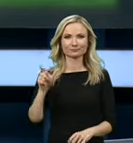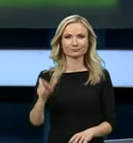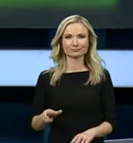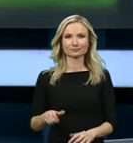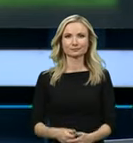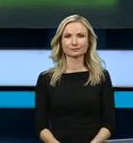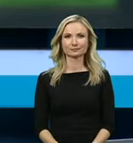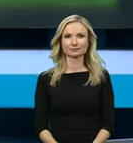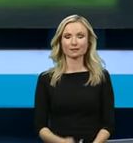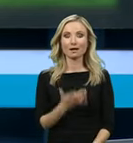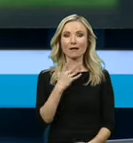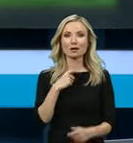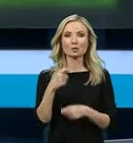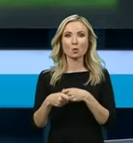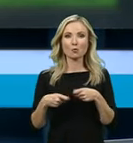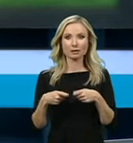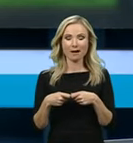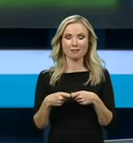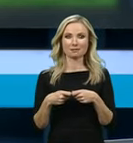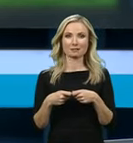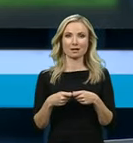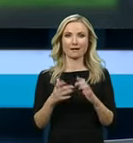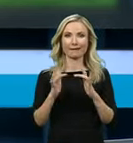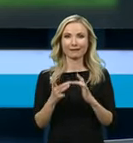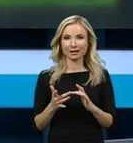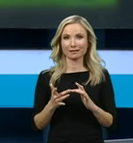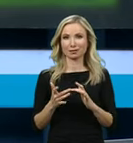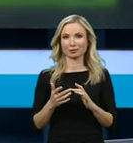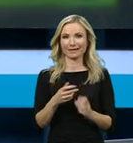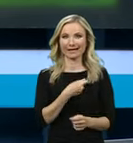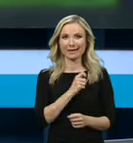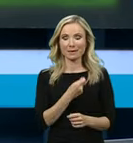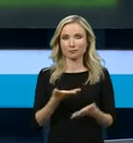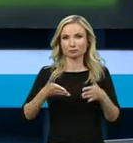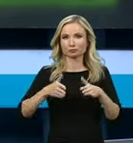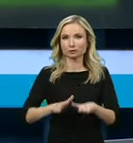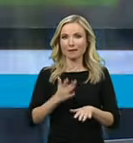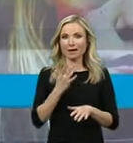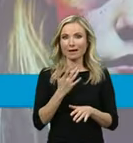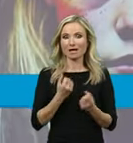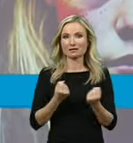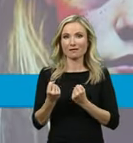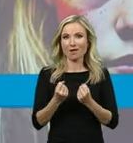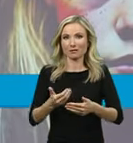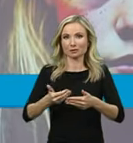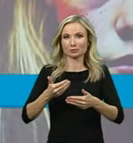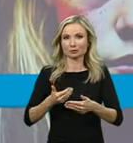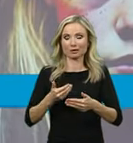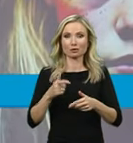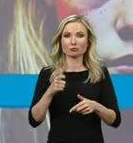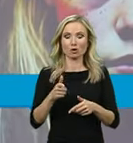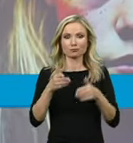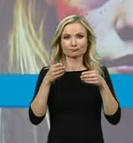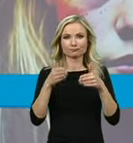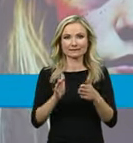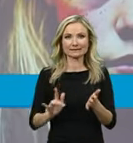jak spolupracovat na kyberkriminálních případech a taky, jak kyberkriminalitě předcházet. Na to se zaměřili čeští a